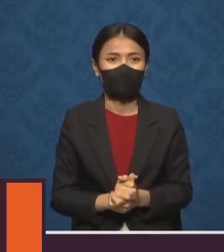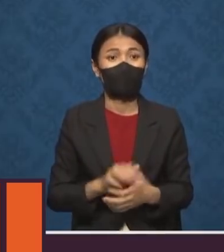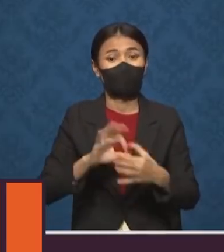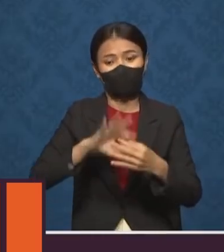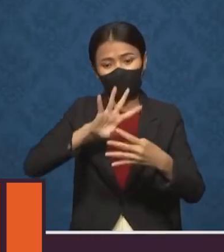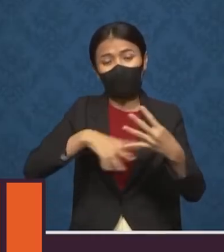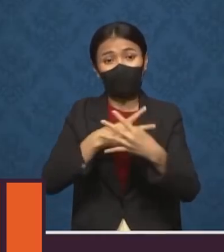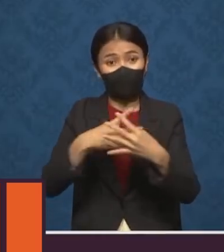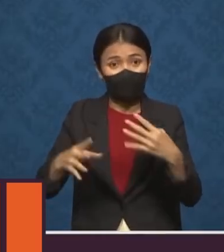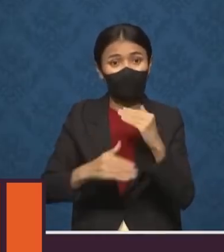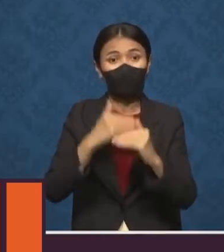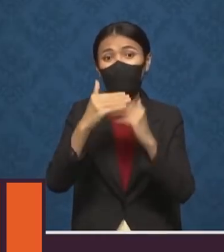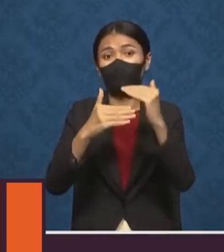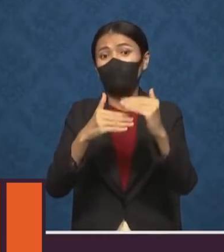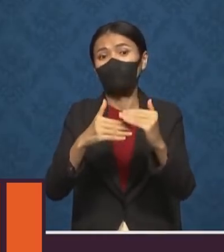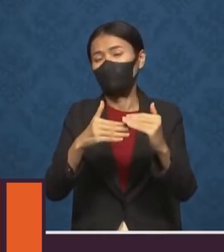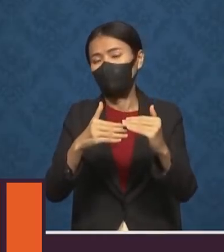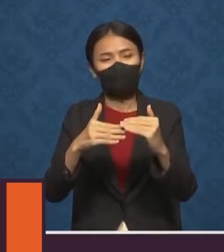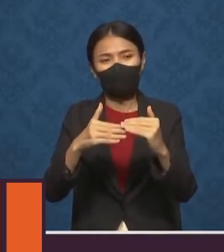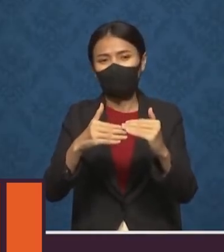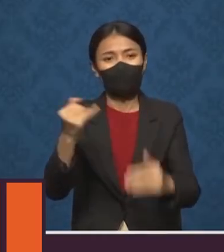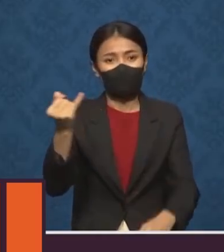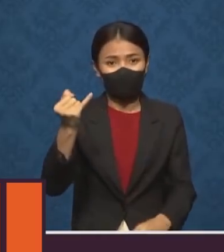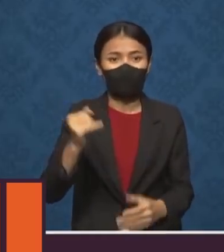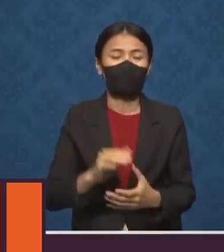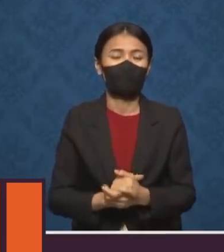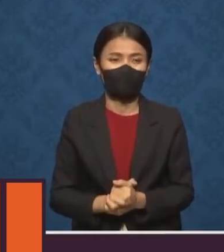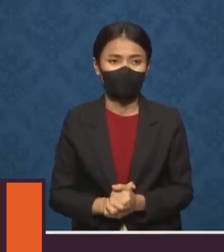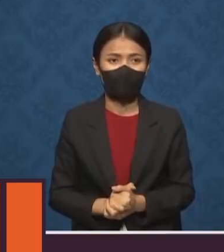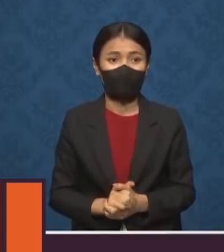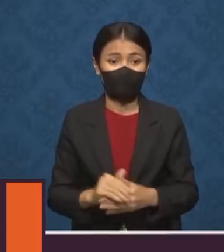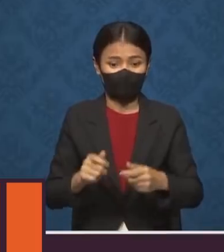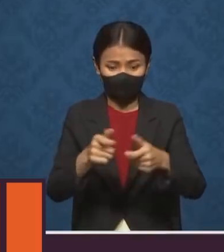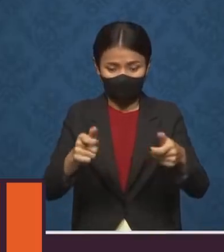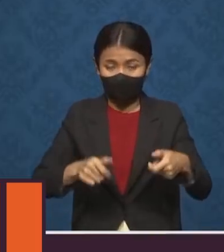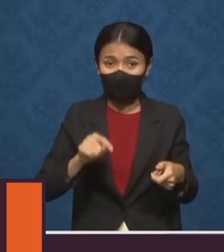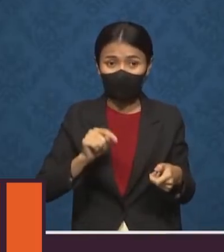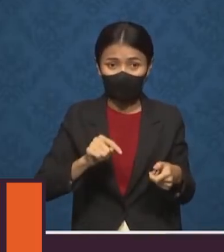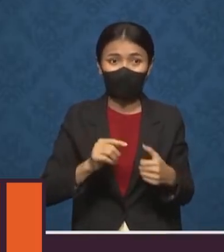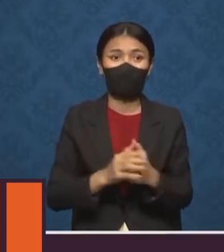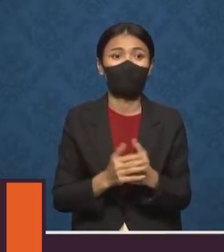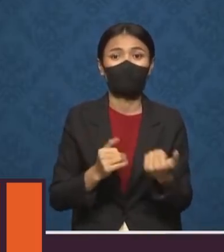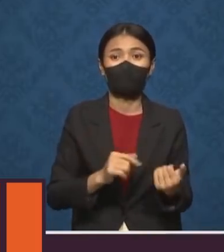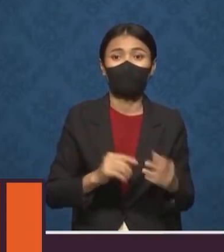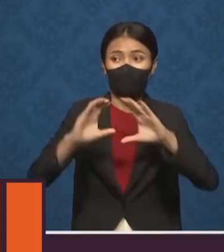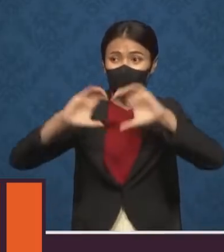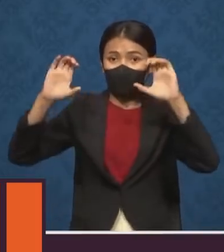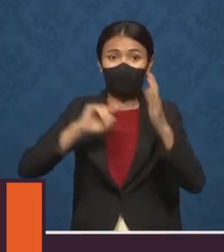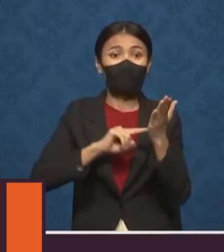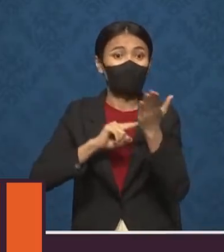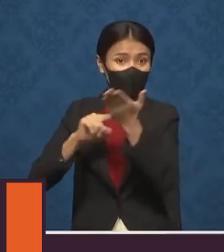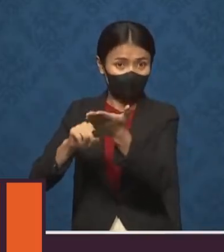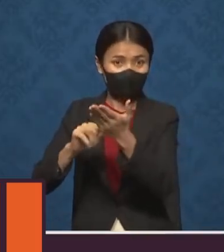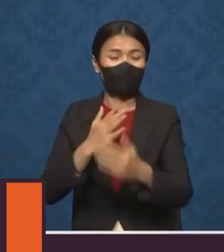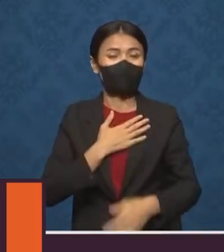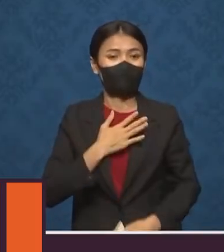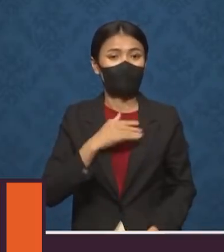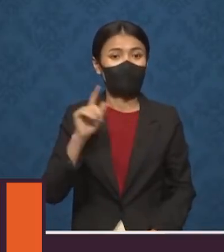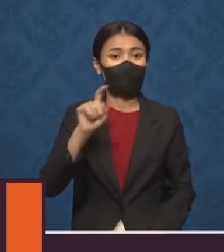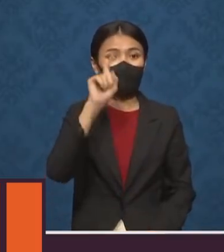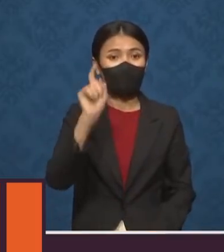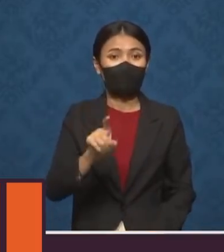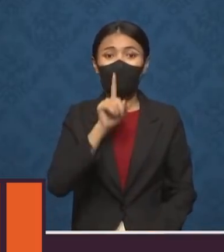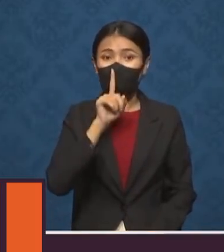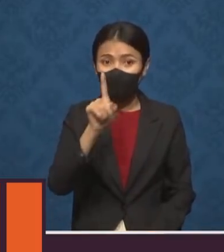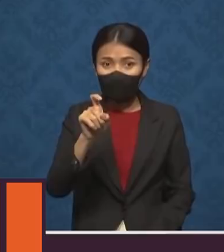ท่านประธานคะในรายงานฉบับนี้ค่ะนอกจากจะมีข้อเสนอต่อรัฐบาลแล้วดิฉันยังมีคำถามที่สำคัญ